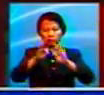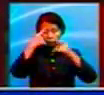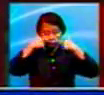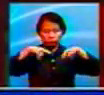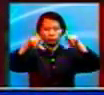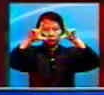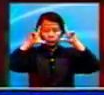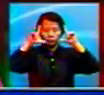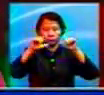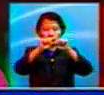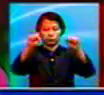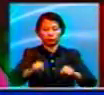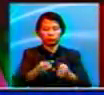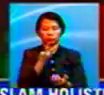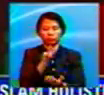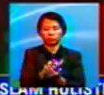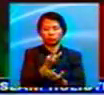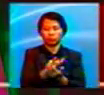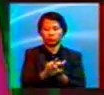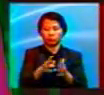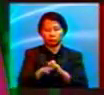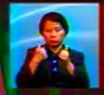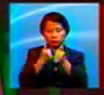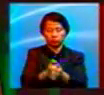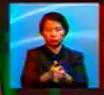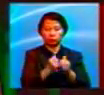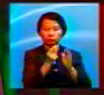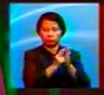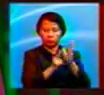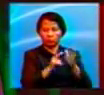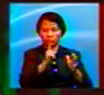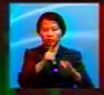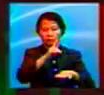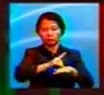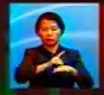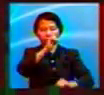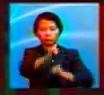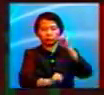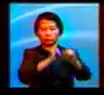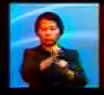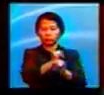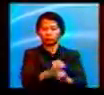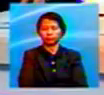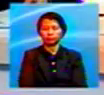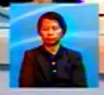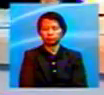mempertabatkan sistem kewangan berasaskan syariah di pentas antarabangsa.